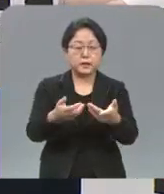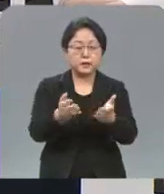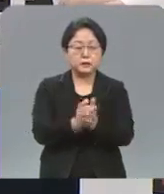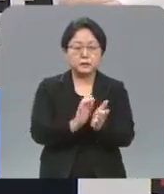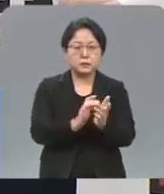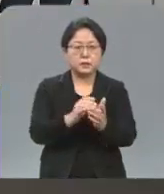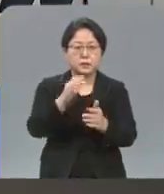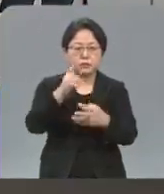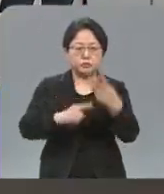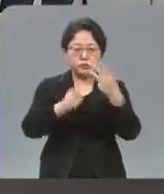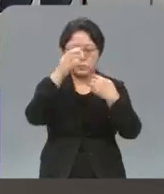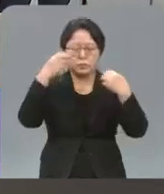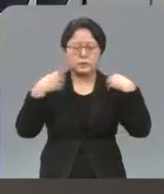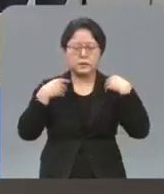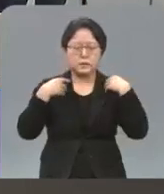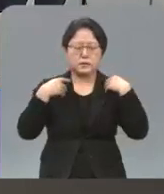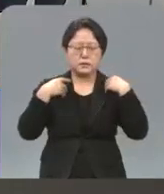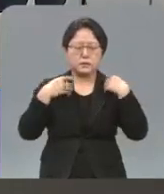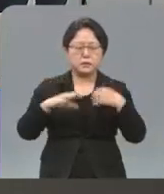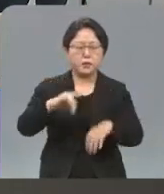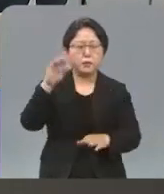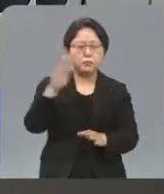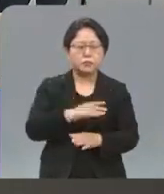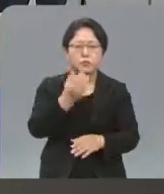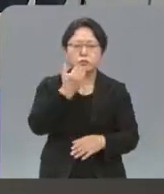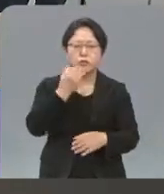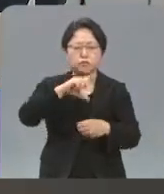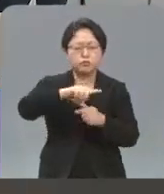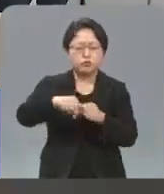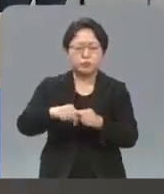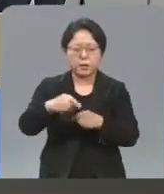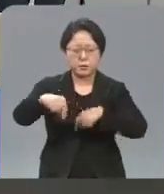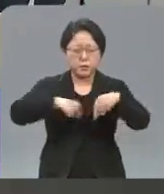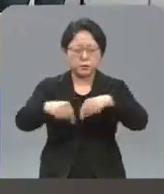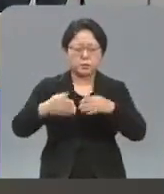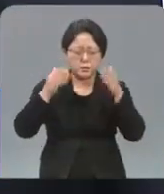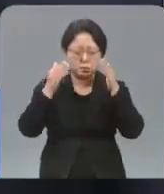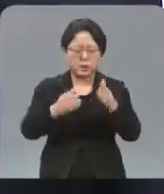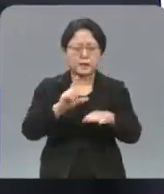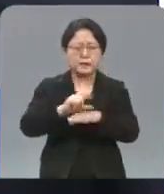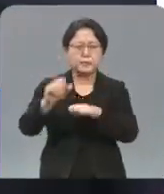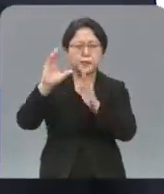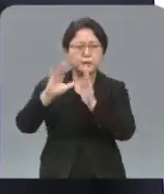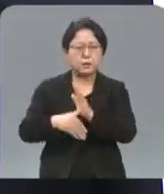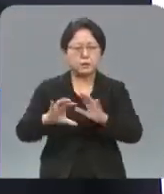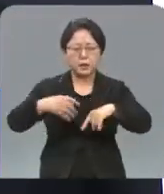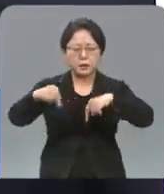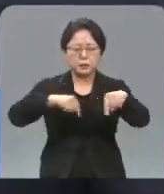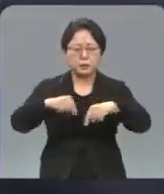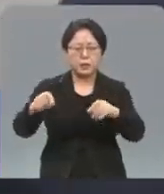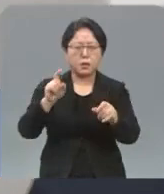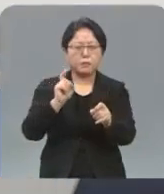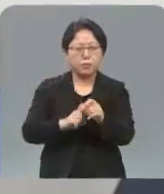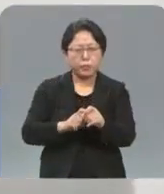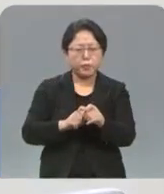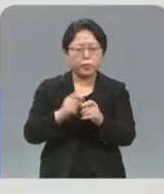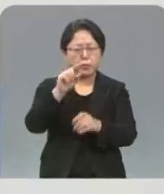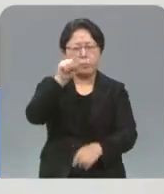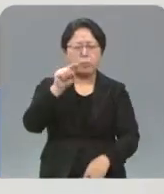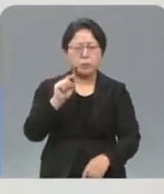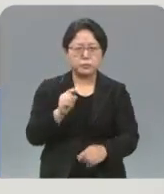단체는 윤석열 정부는 집권 초기부터 수도권 집중정책을 추진해 지방시대라는 국정목표가 실종된